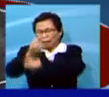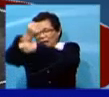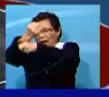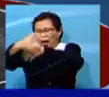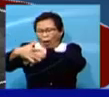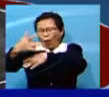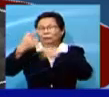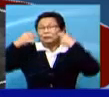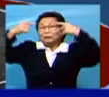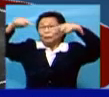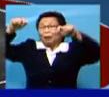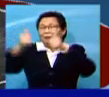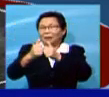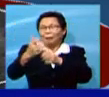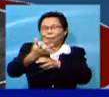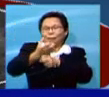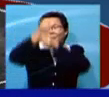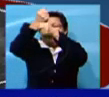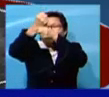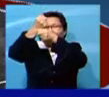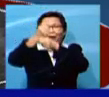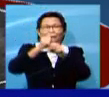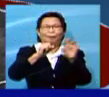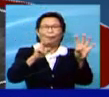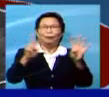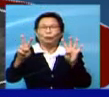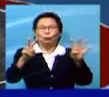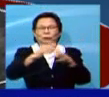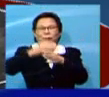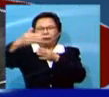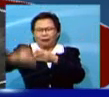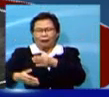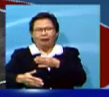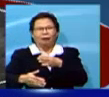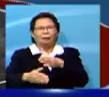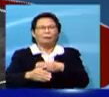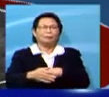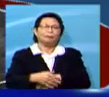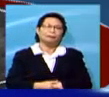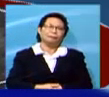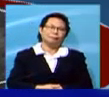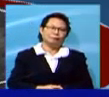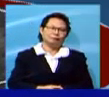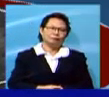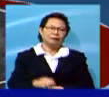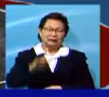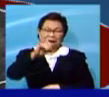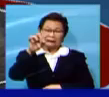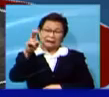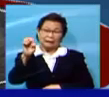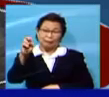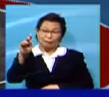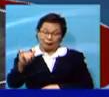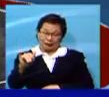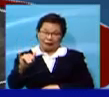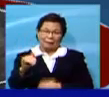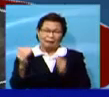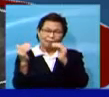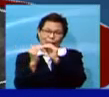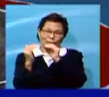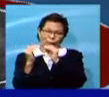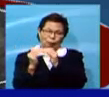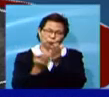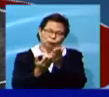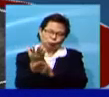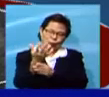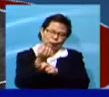bermula cemerlang dengan mendahului perlawanan 4-2 selepas tamat 5 ends. Namun Jeremy mula menyamakan mata di ends ke-6 dan